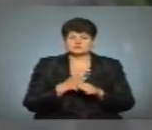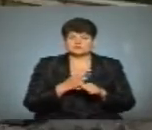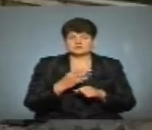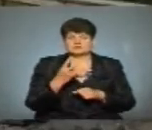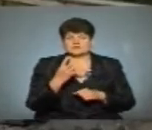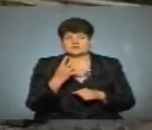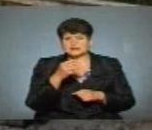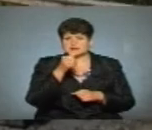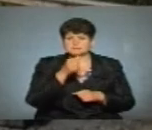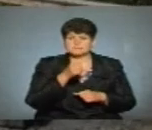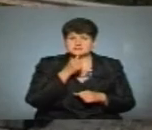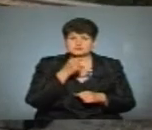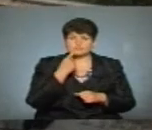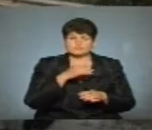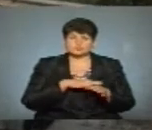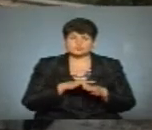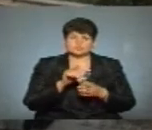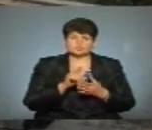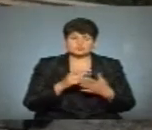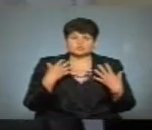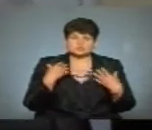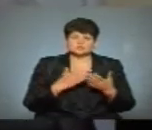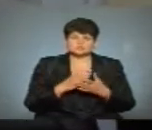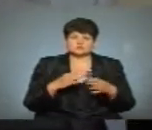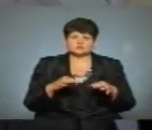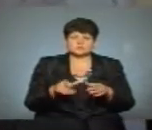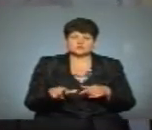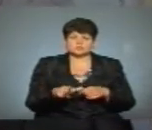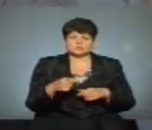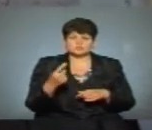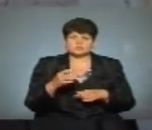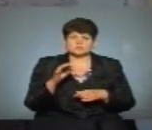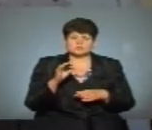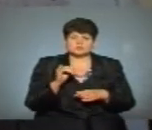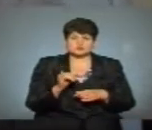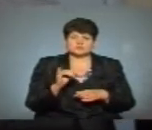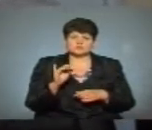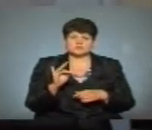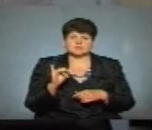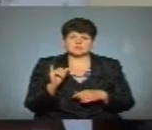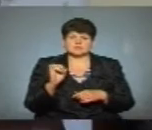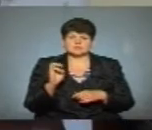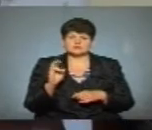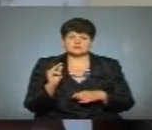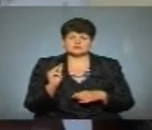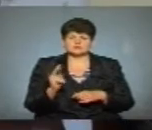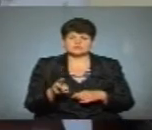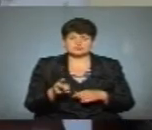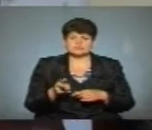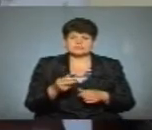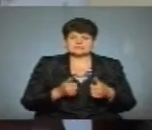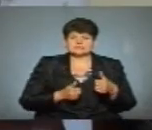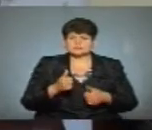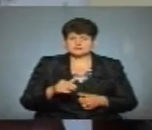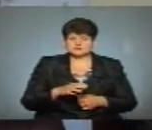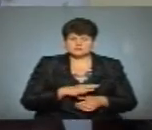2-3 місяці, каже виконувач обов'язків начальника служби автомобільних доріг області Ігор Раєнчук. Тендер відбувся